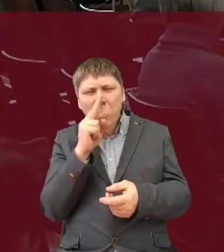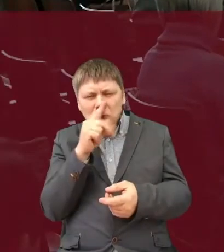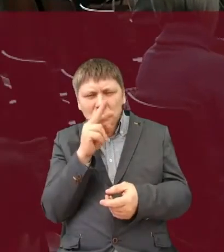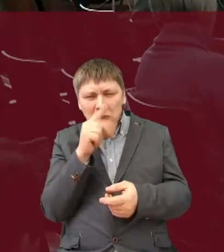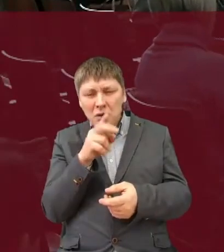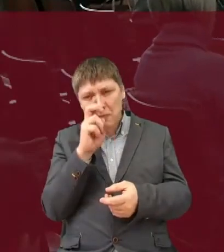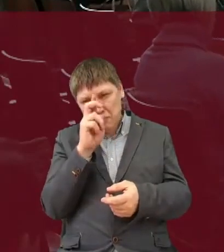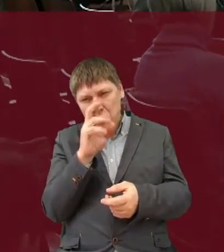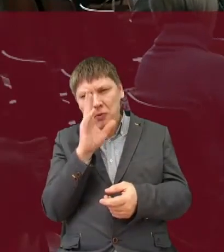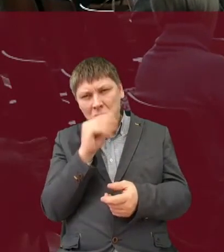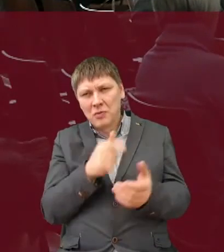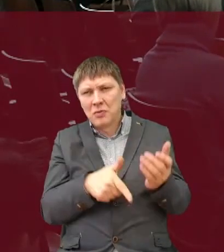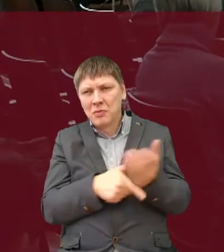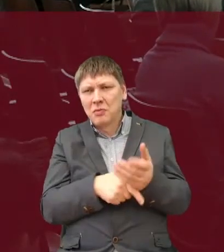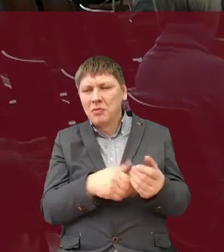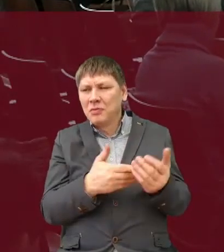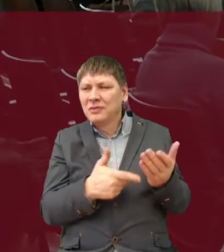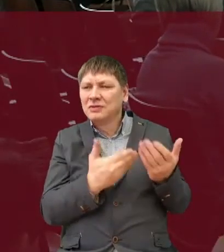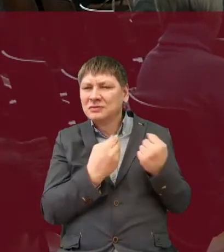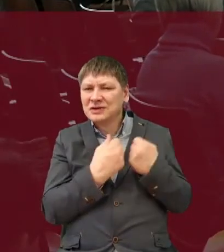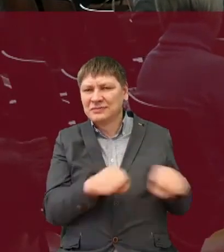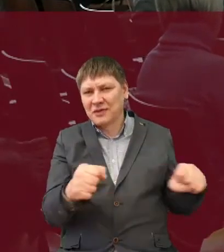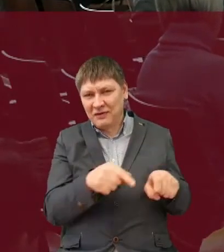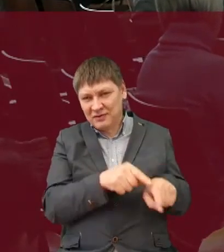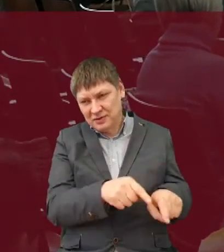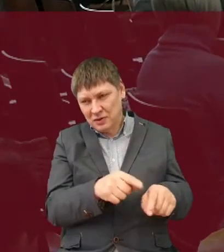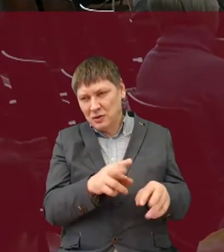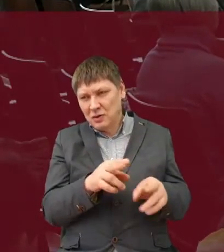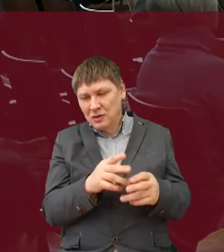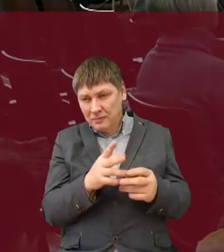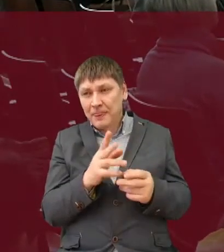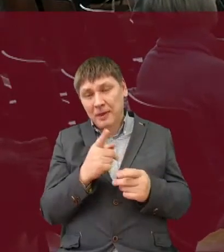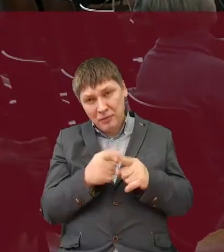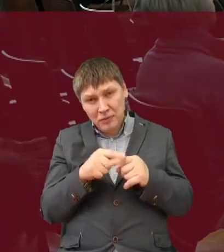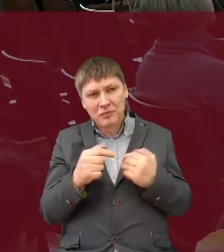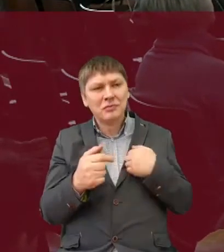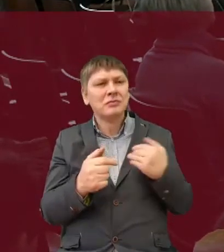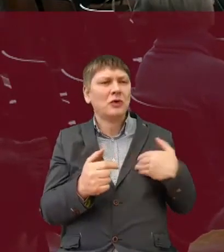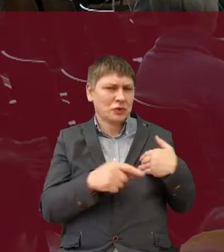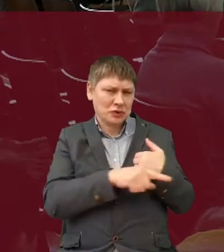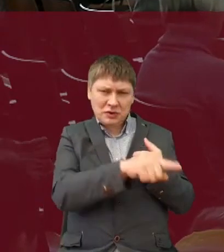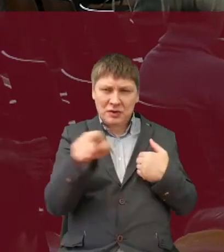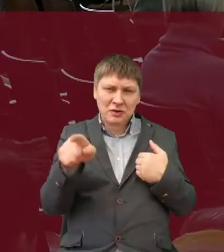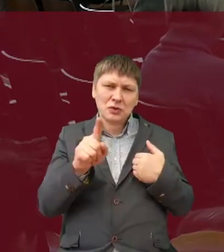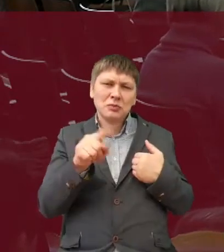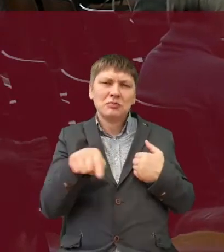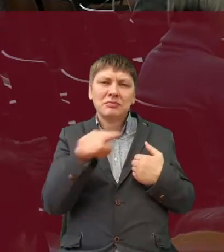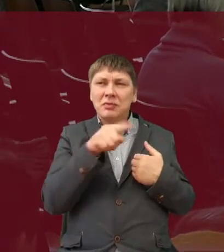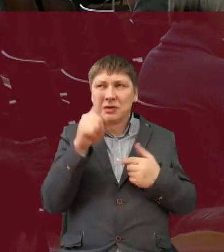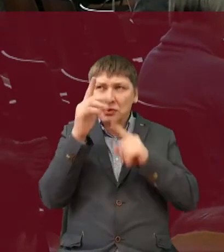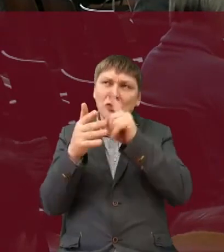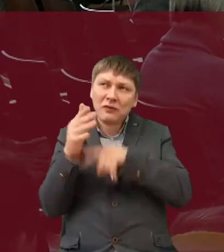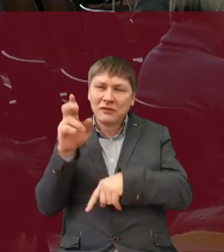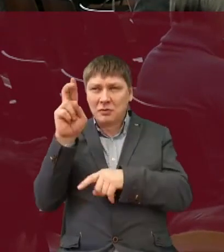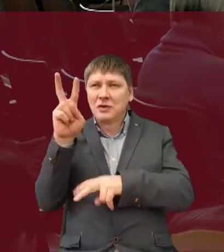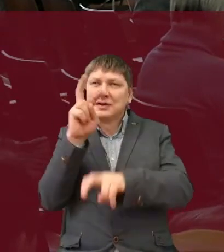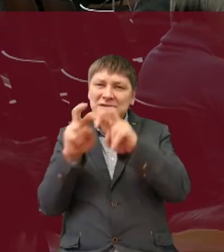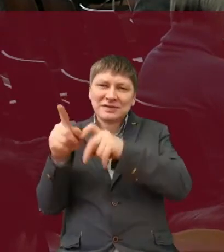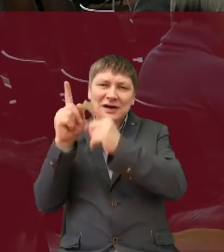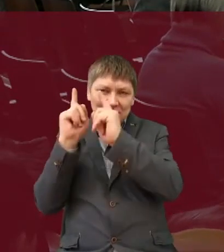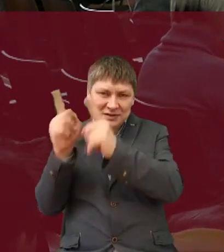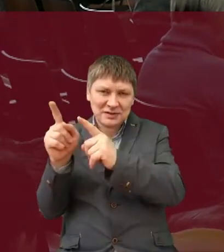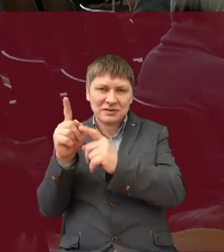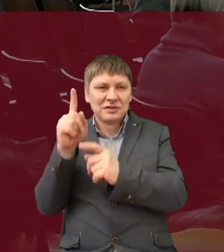в которые они порой попадали поэтому мое желание чтобы мы доверяясь Богу искали истины знали